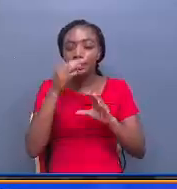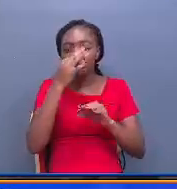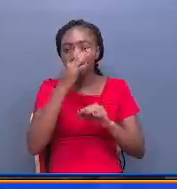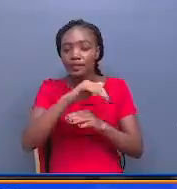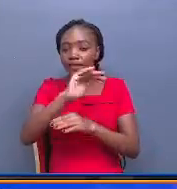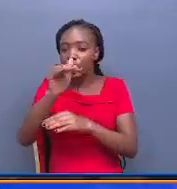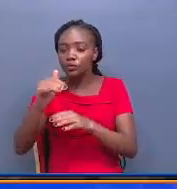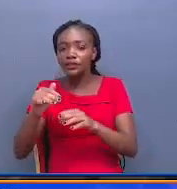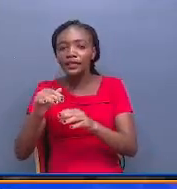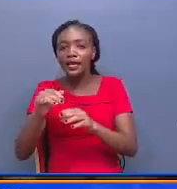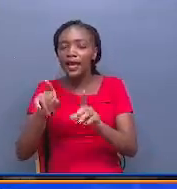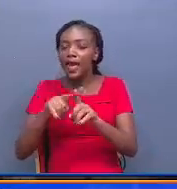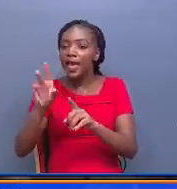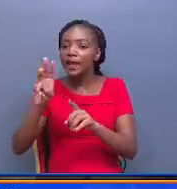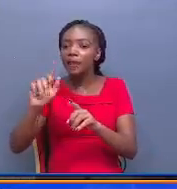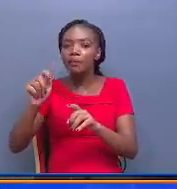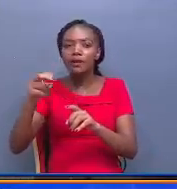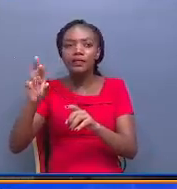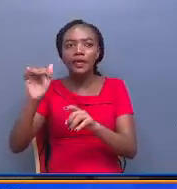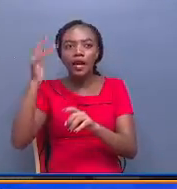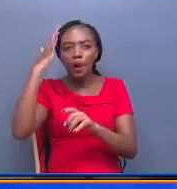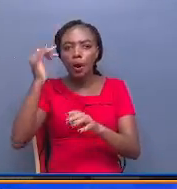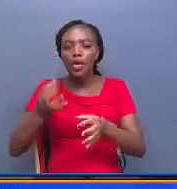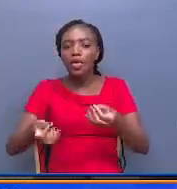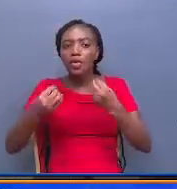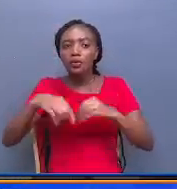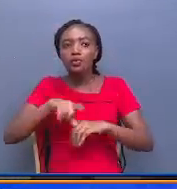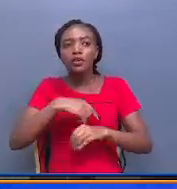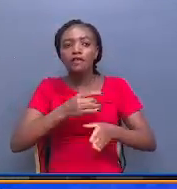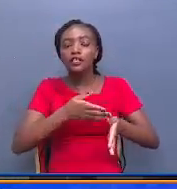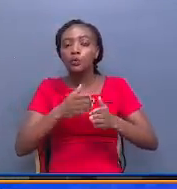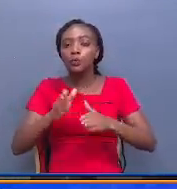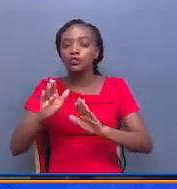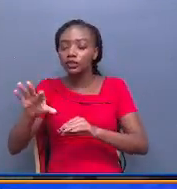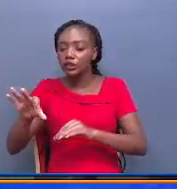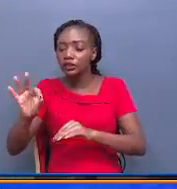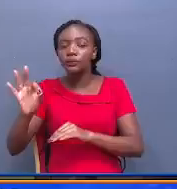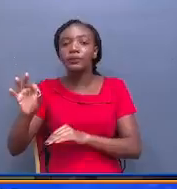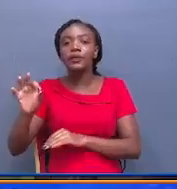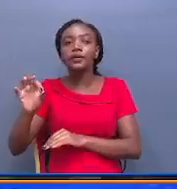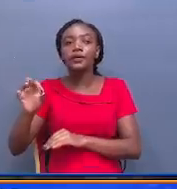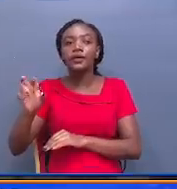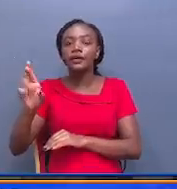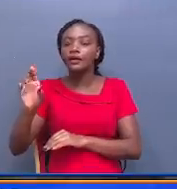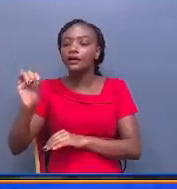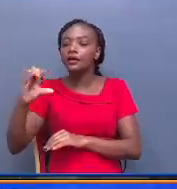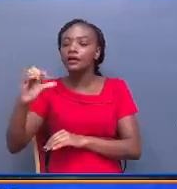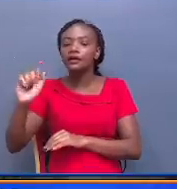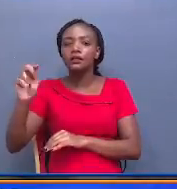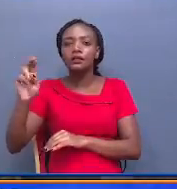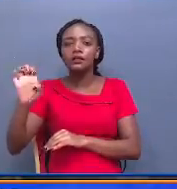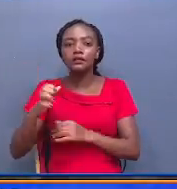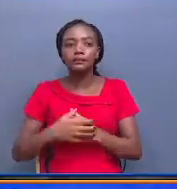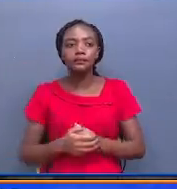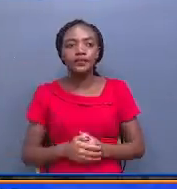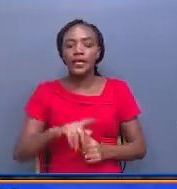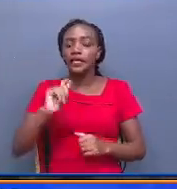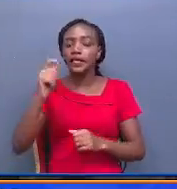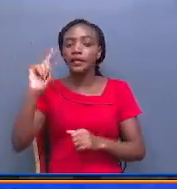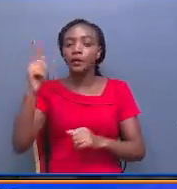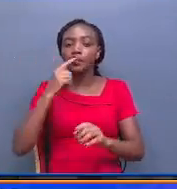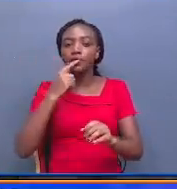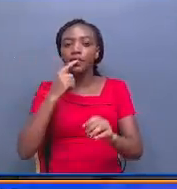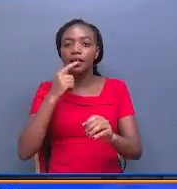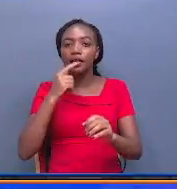wa Mathira kwa sababu umetupatia Rigathi Gachagua. The Kenya Kwanza team has pledged not